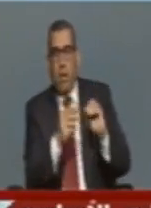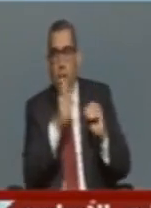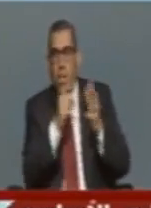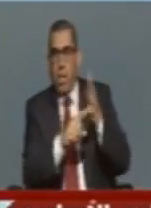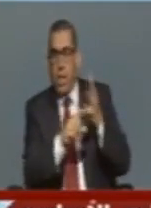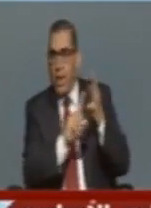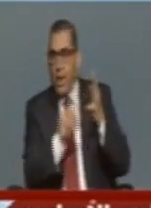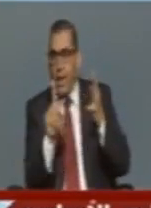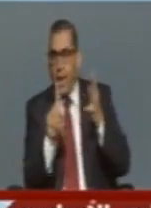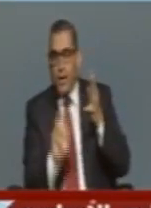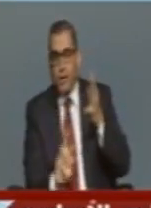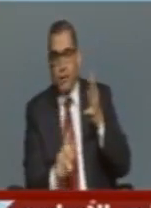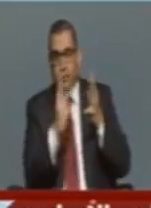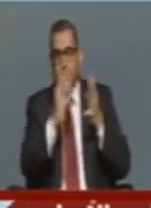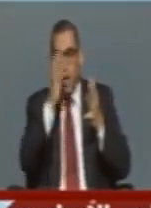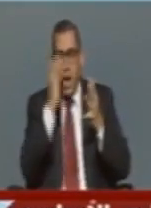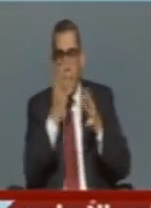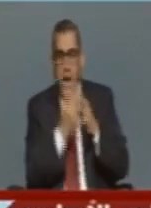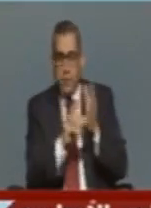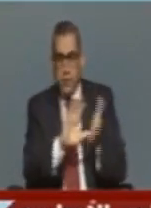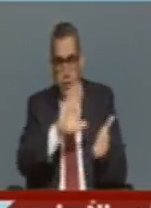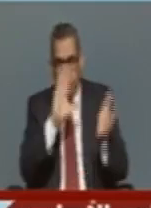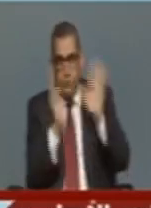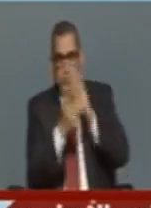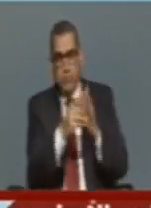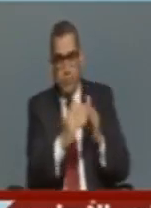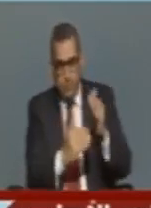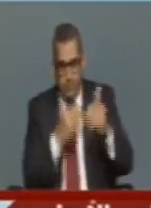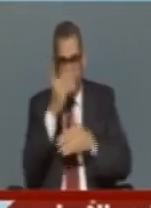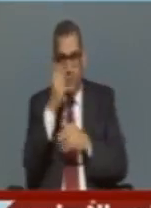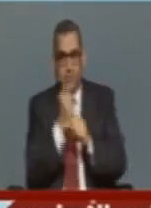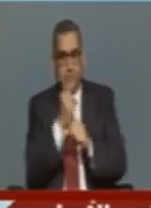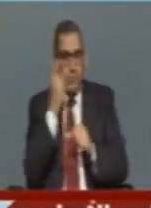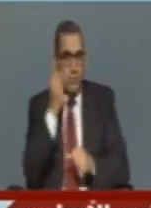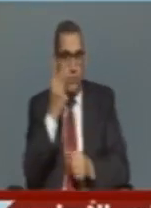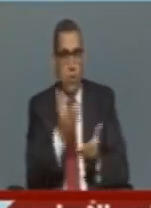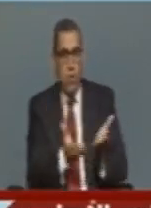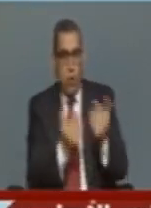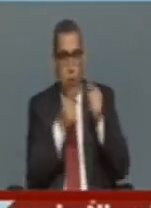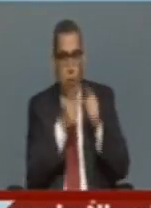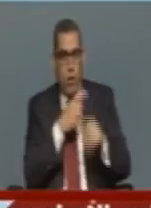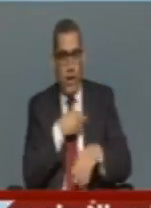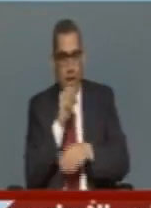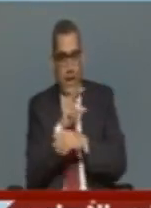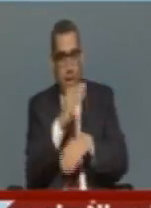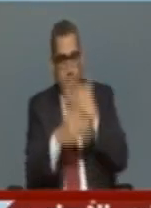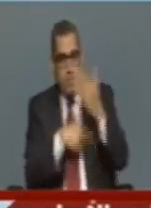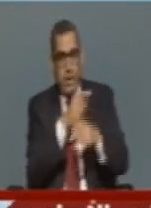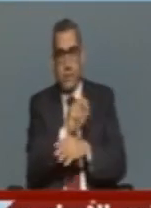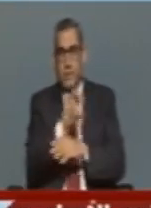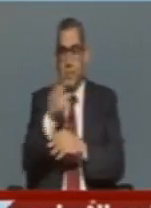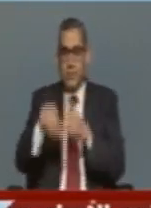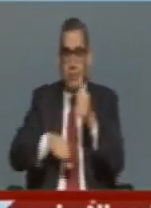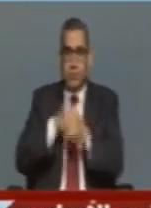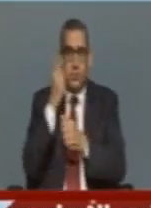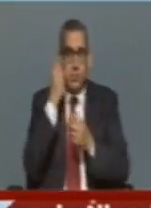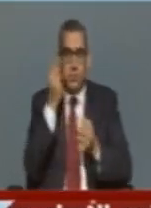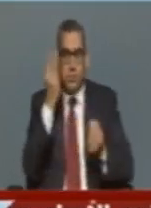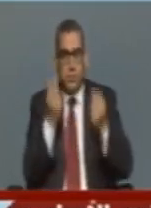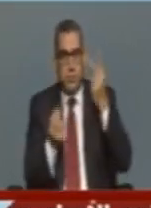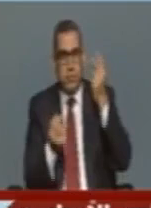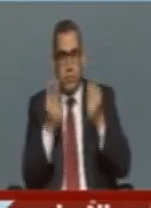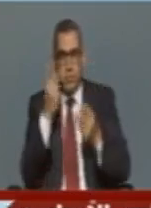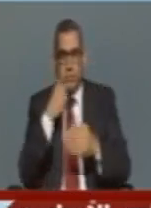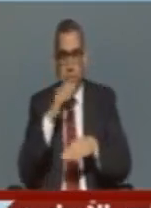تماما. ده احنا عايزين ولادنا وهم اللي بينتجوا المعلومات، وبالتالي كمان عندهم قدرة على الابتكار وبناء شخصيتهم،